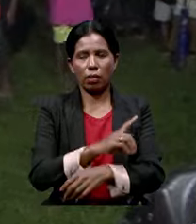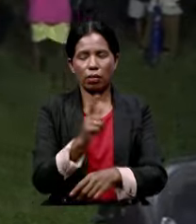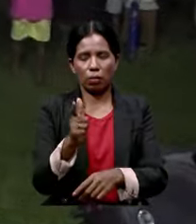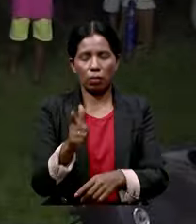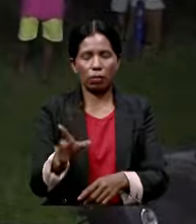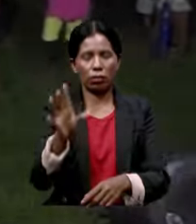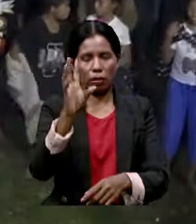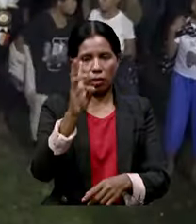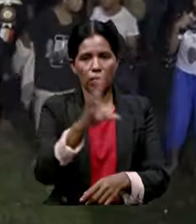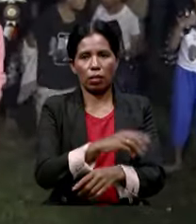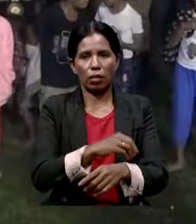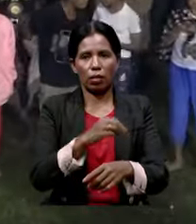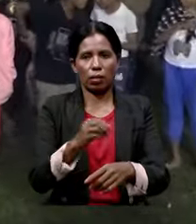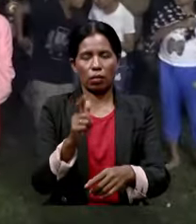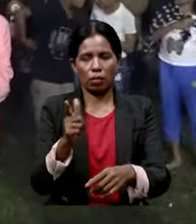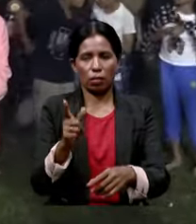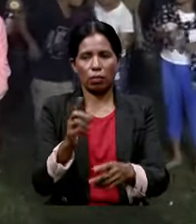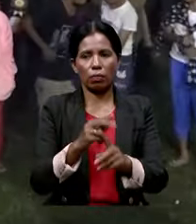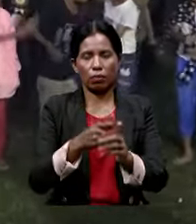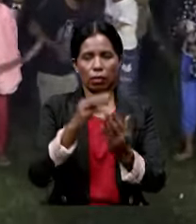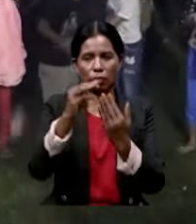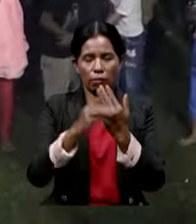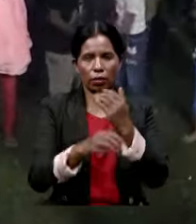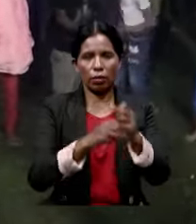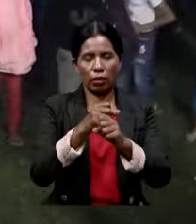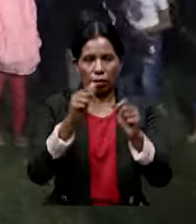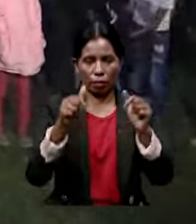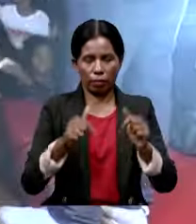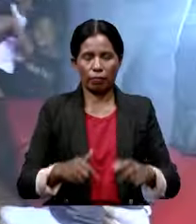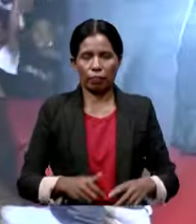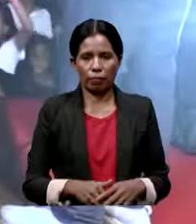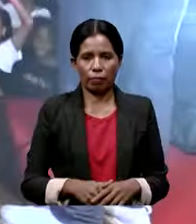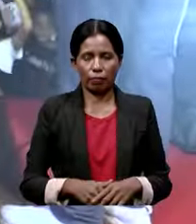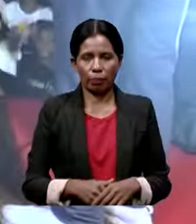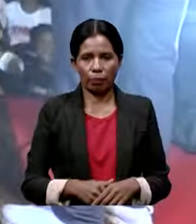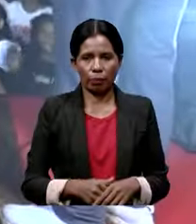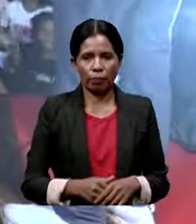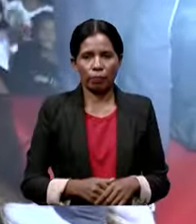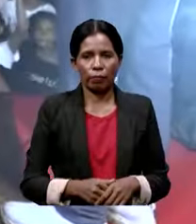resin rua iha lorong rua nulu fulan mayu tinang ne Titu Silva, ZMN.